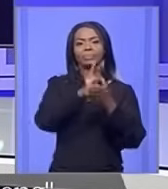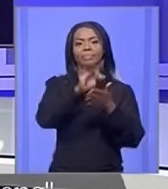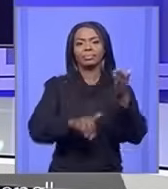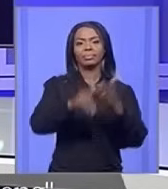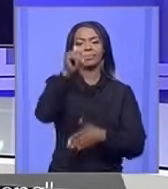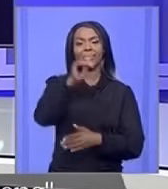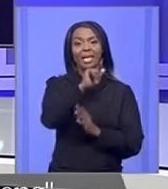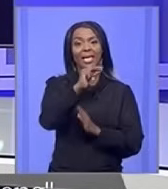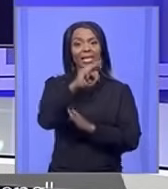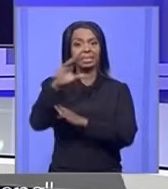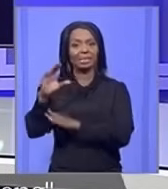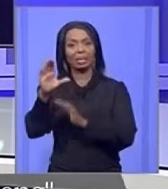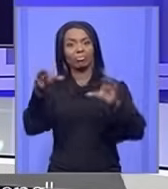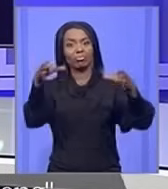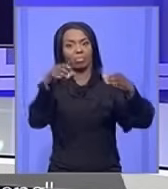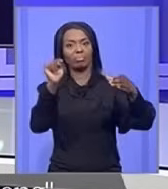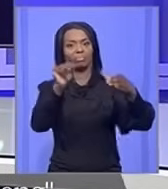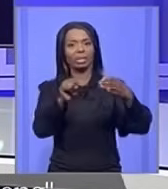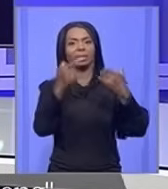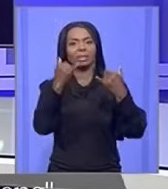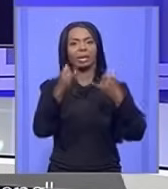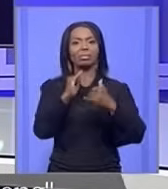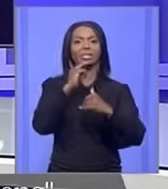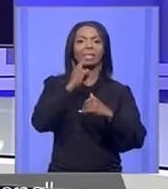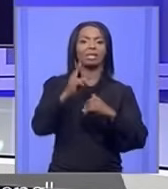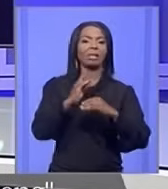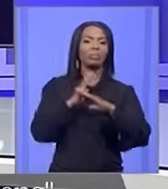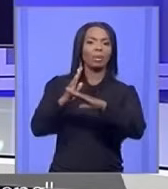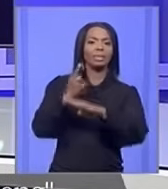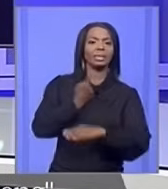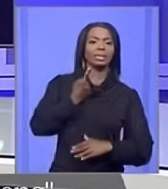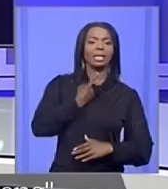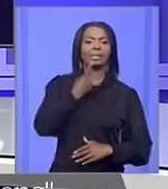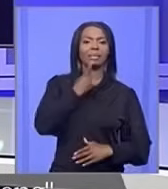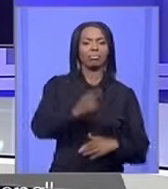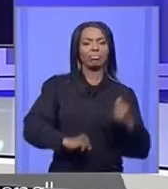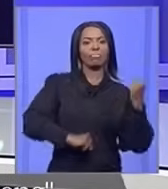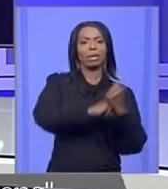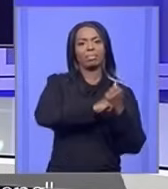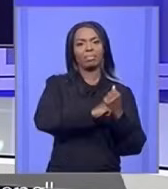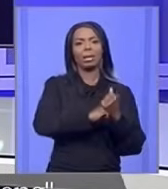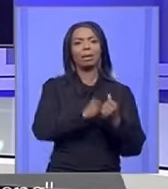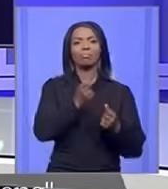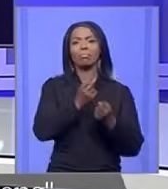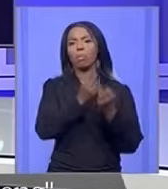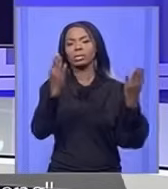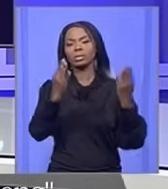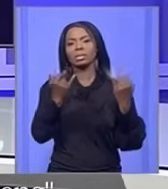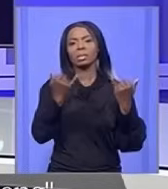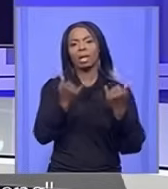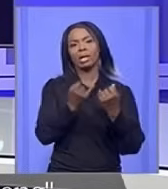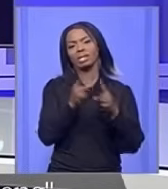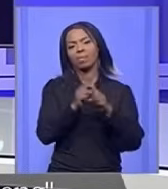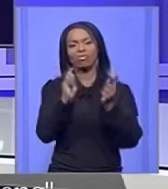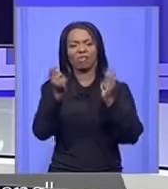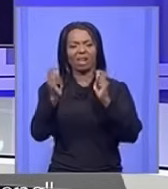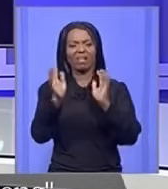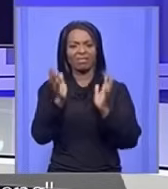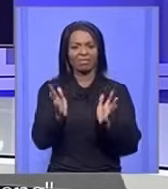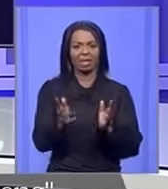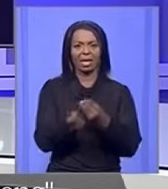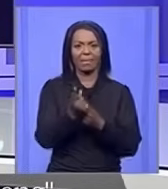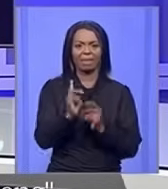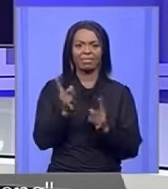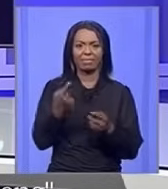kgetha. ANC go le bjalo e itšhireletša ka gore e hweditše thekgo e ntšhi le go dira diphetogo tše mmalwa.